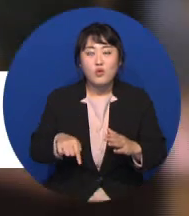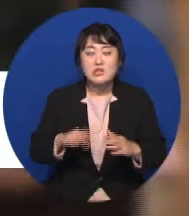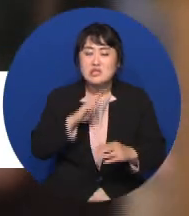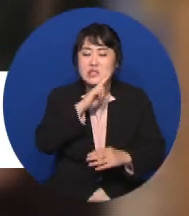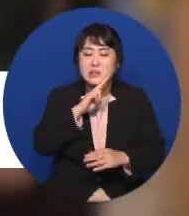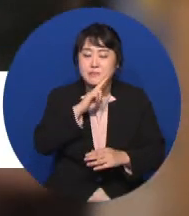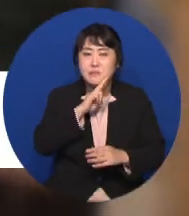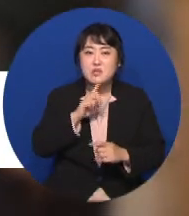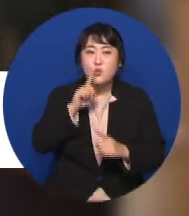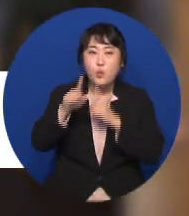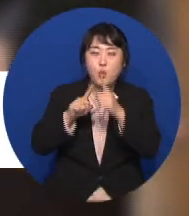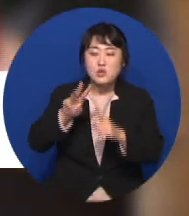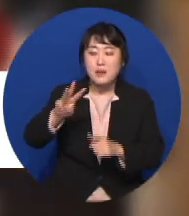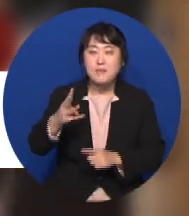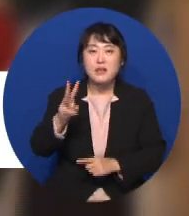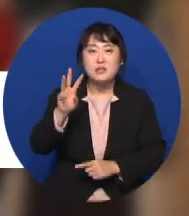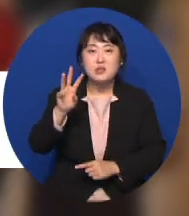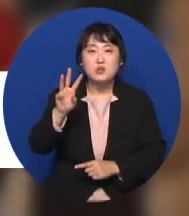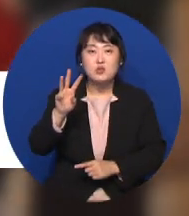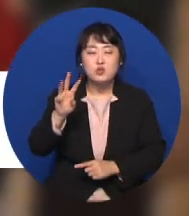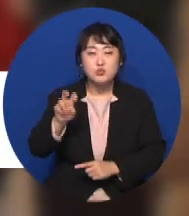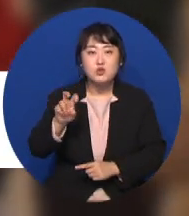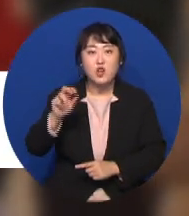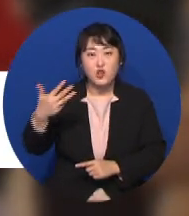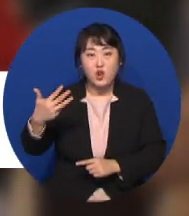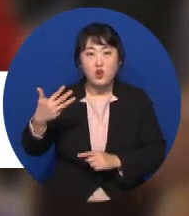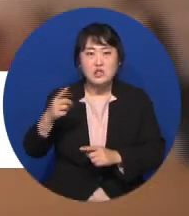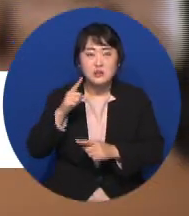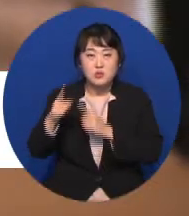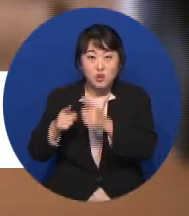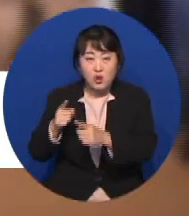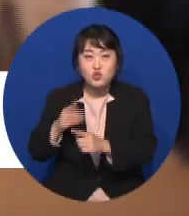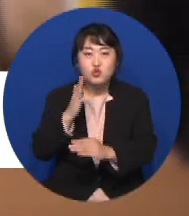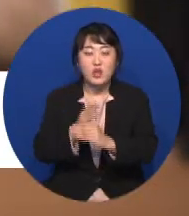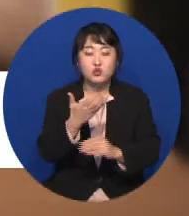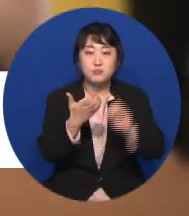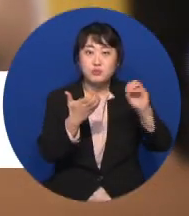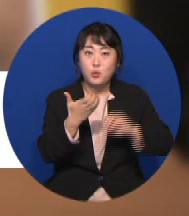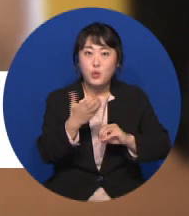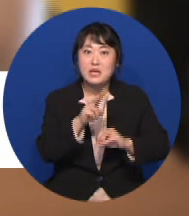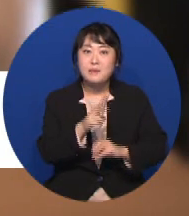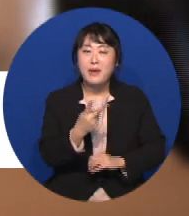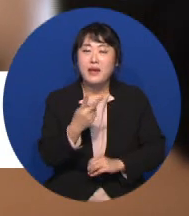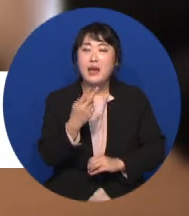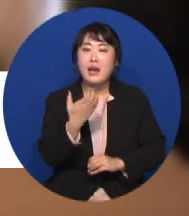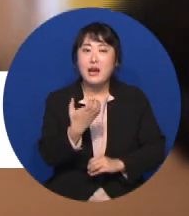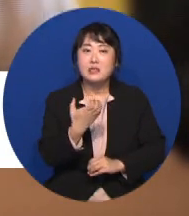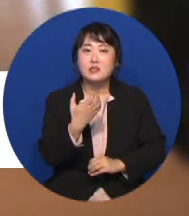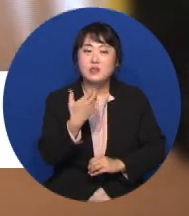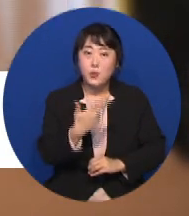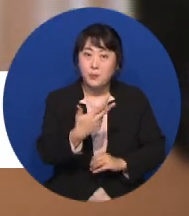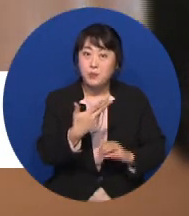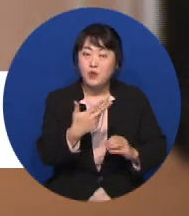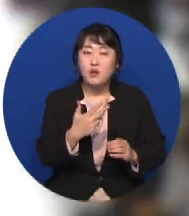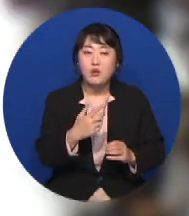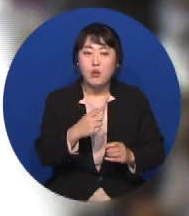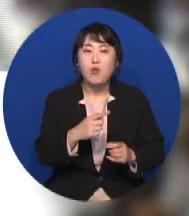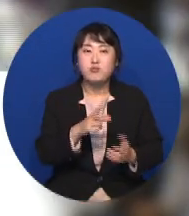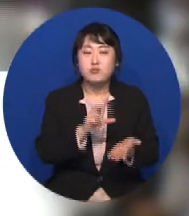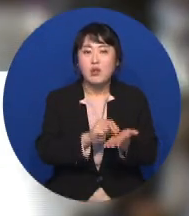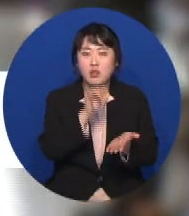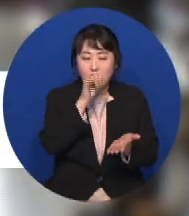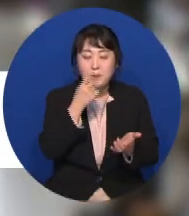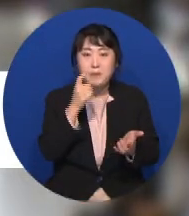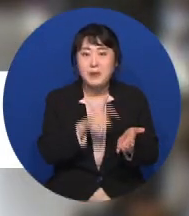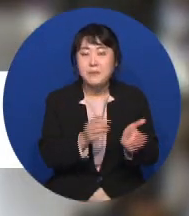의심신고가 300 20 8권 접수돼 이 가운데 90% 인 2백 97건 이 양성 판정을 받은